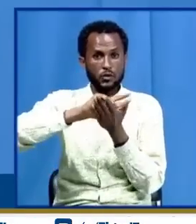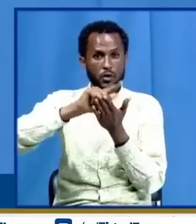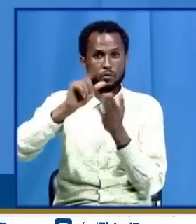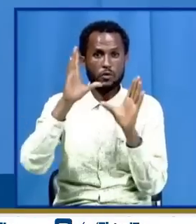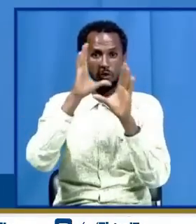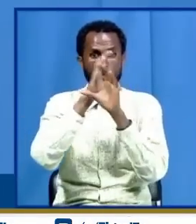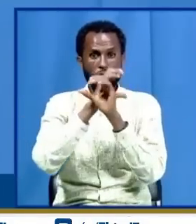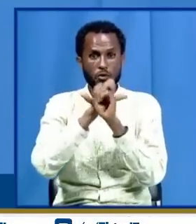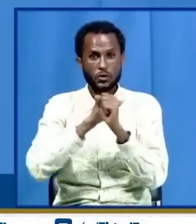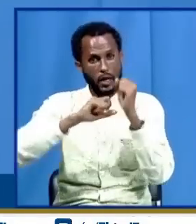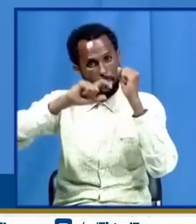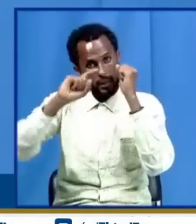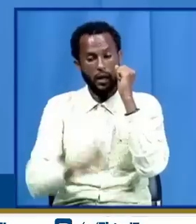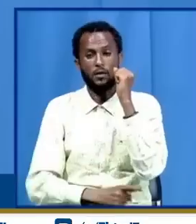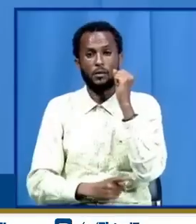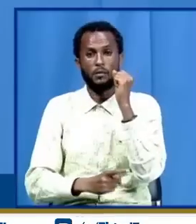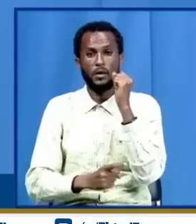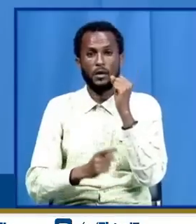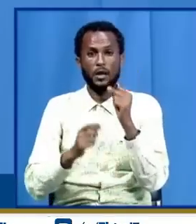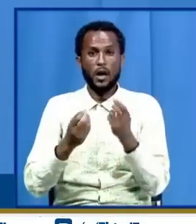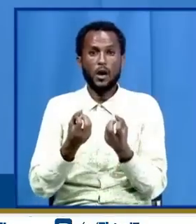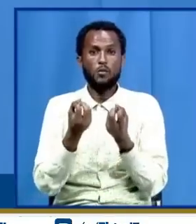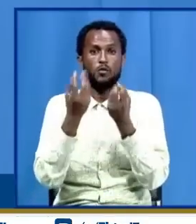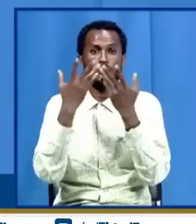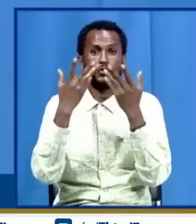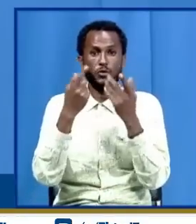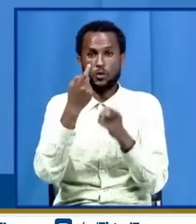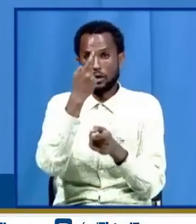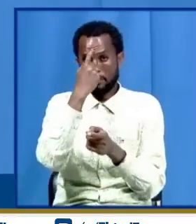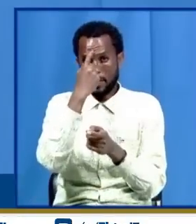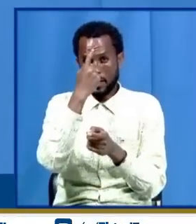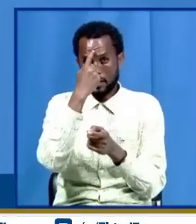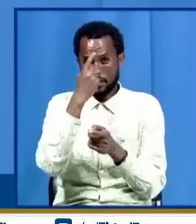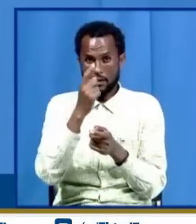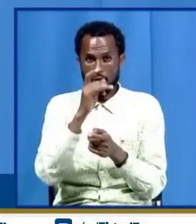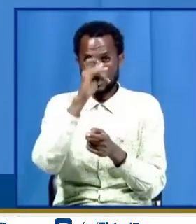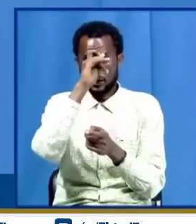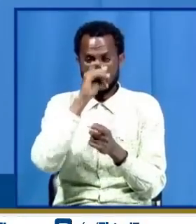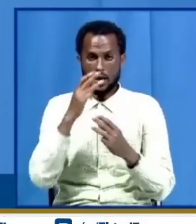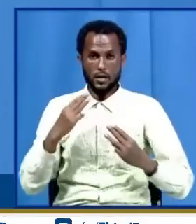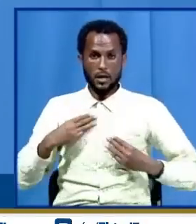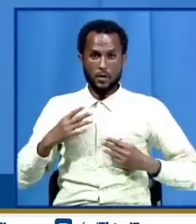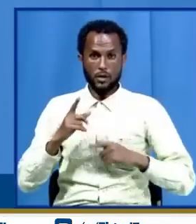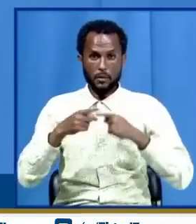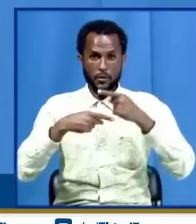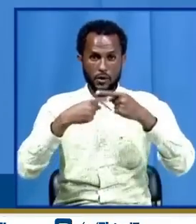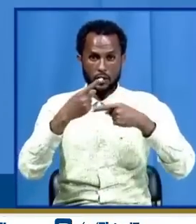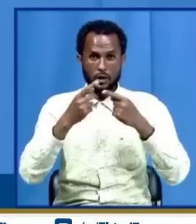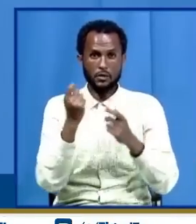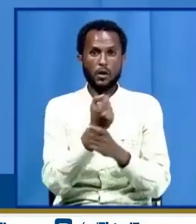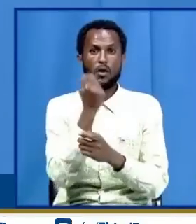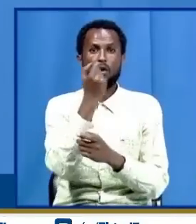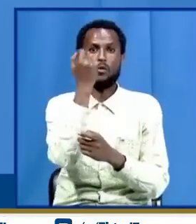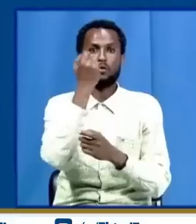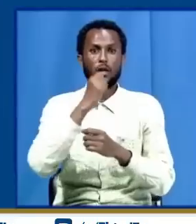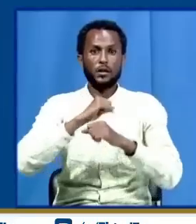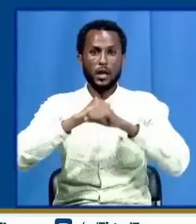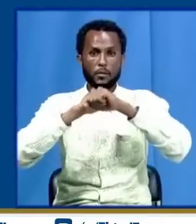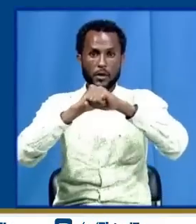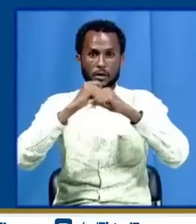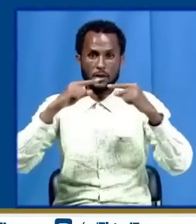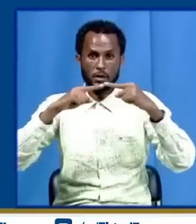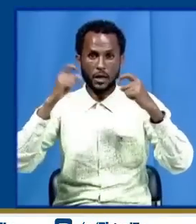ንምዝዛም ዝዓለመ መጥቃዕቶም ኣብ ብርክት ዝበሉ ግንባራት ጅግና ሰራዊትና ብዘካየዶም ዕውታት ናይ ምክልኻልን